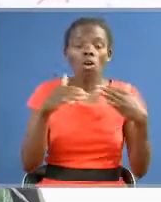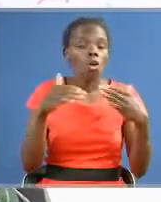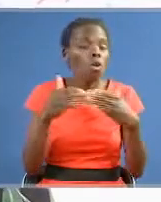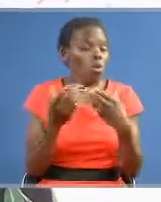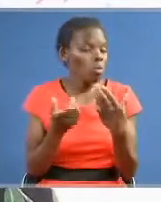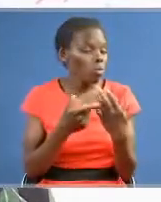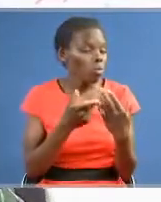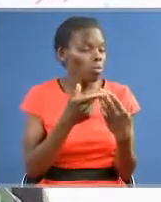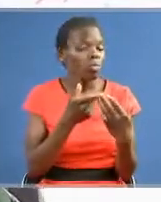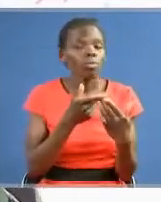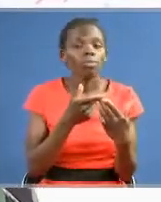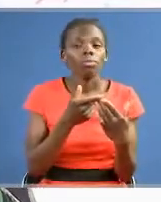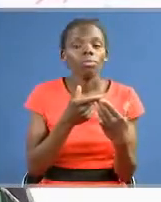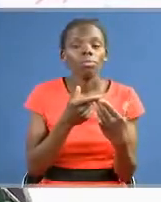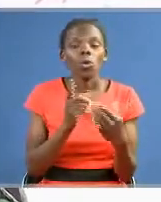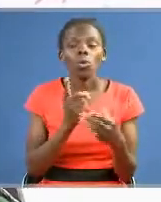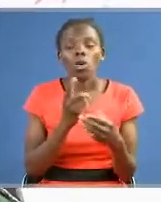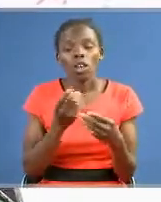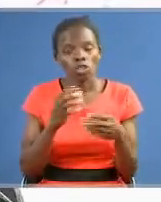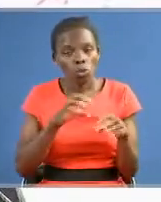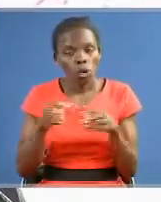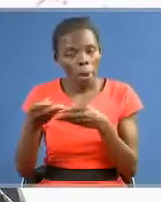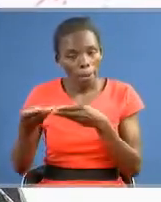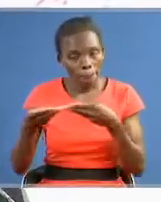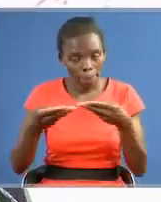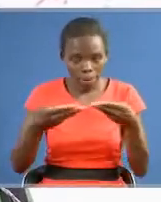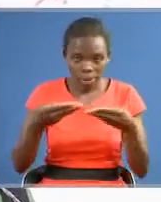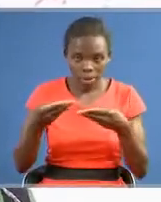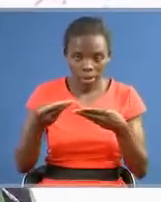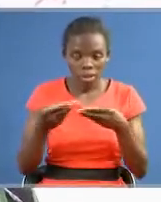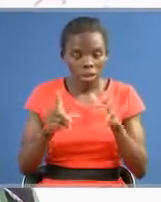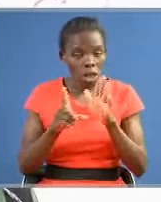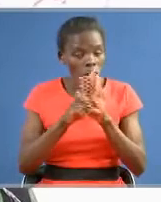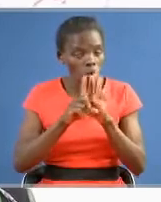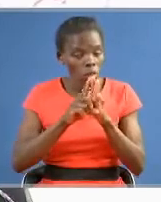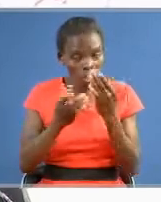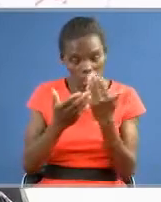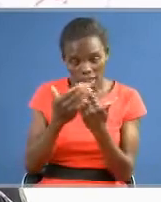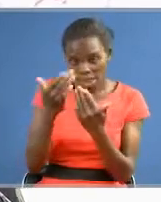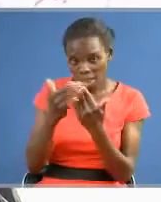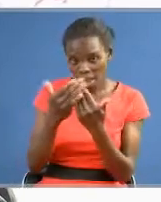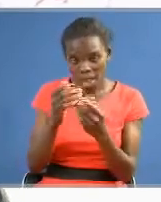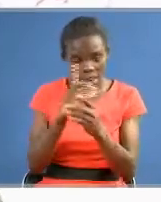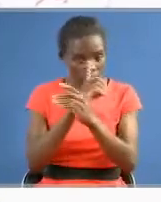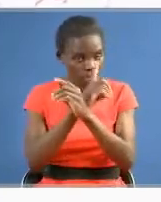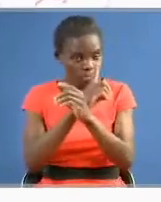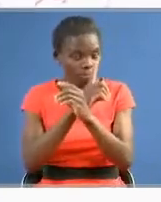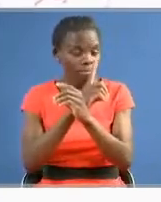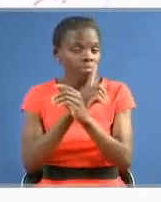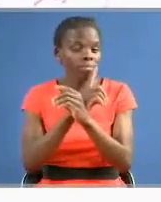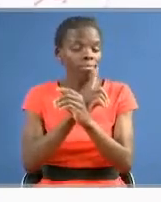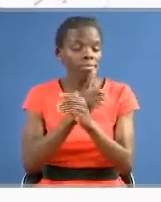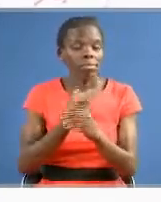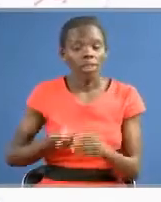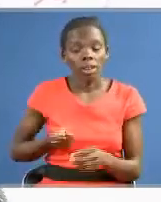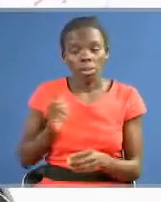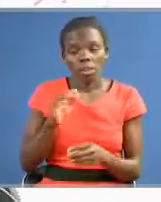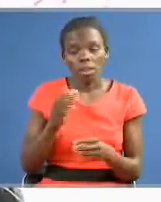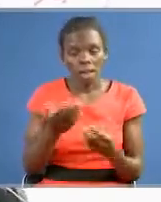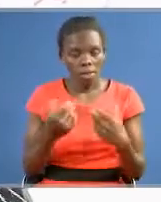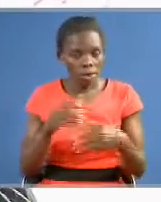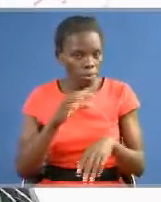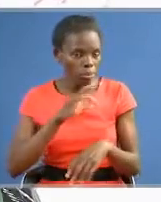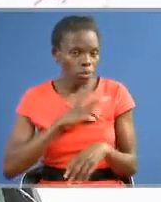wajumuishwe, na kila mwanamke pale anafanya biashara kuna zile laws zinamcover na zinamprotect, na mwanamke pia anaweza pata